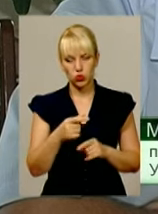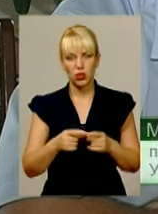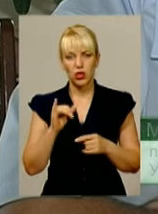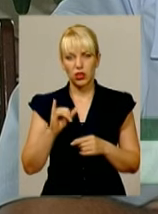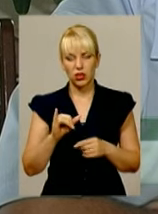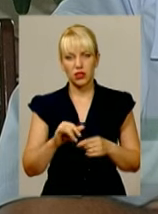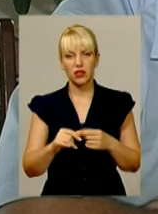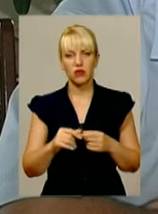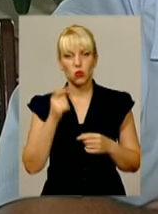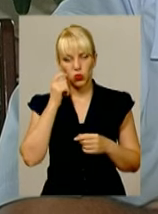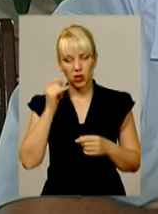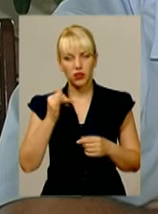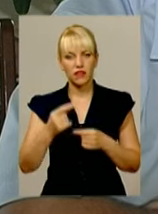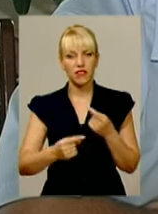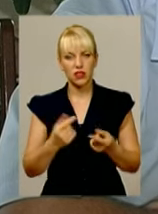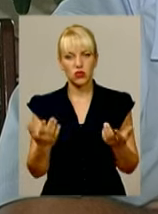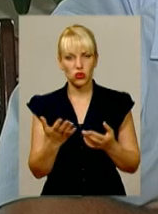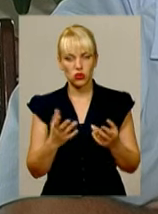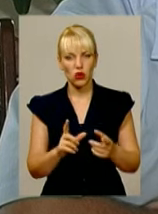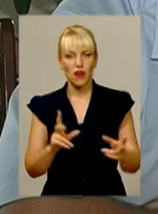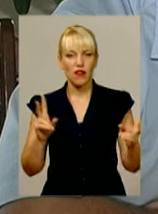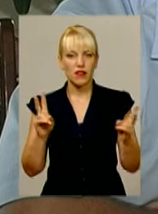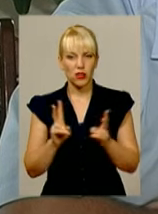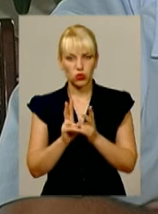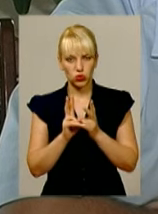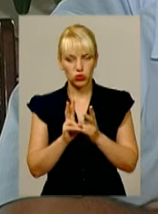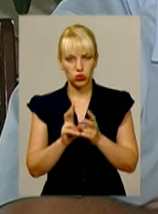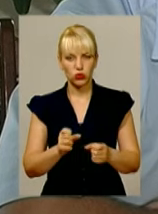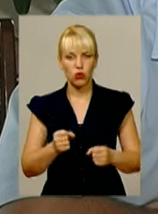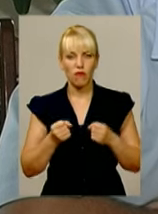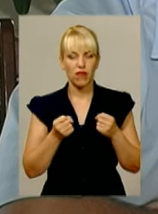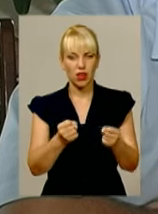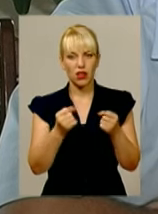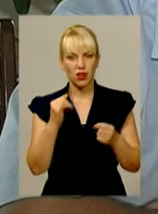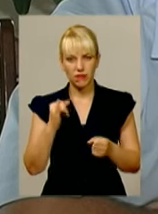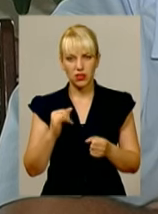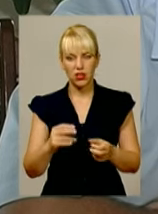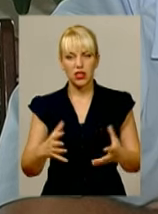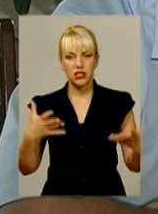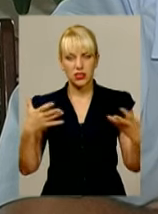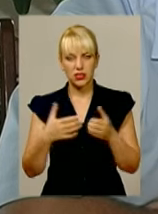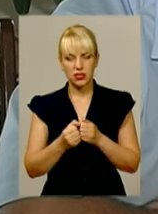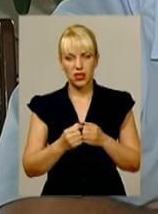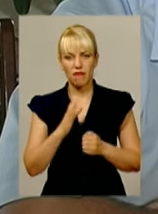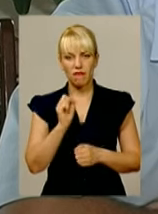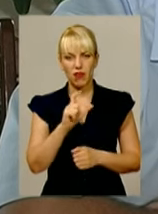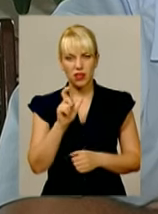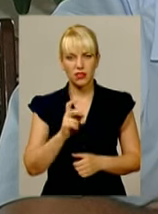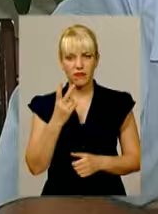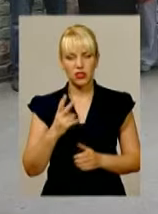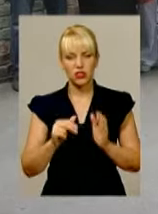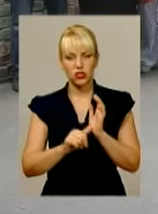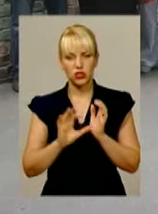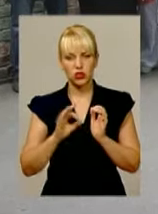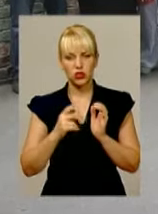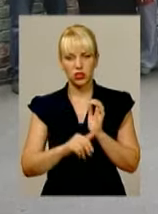виїхав на смугу зустрічного руху, де допустив зіткнення з автомобілі ВАЗ-21063.